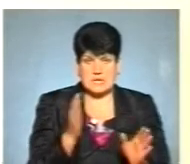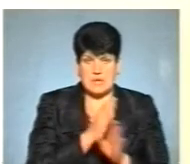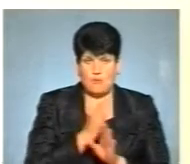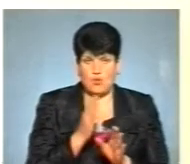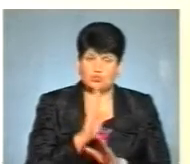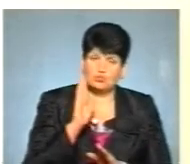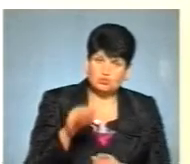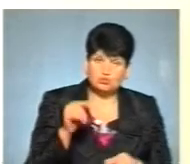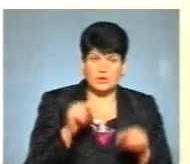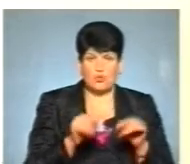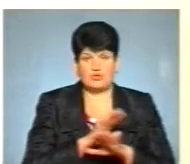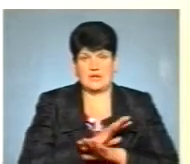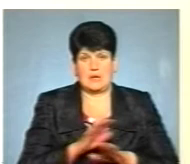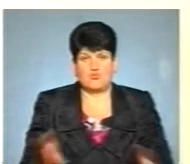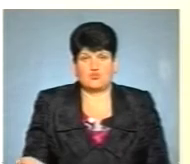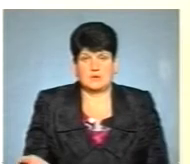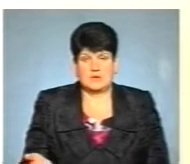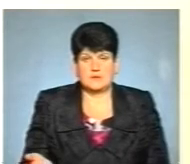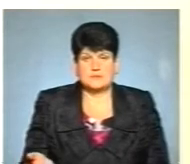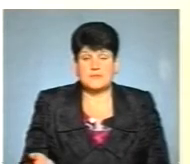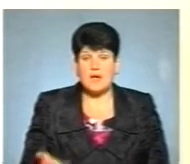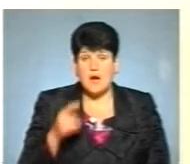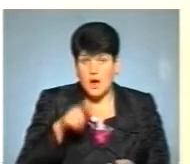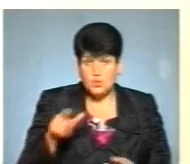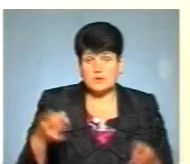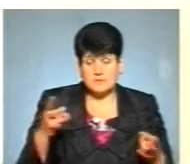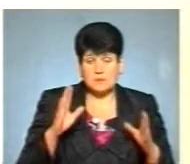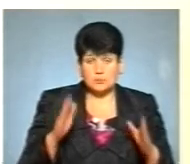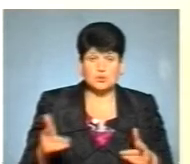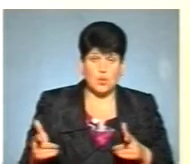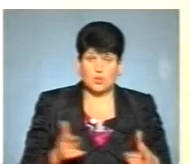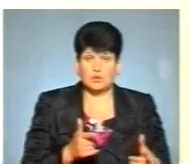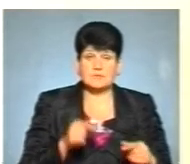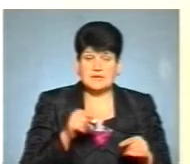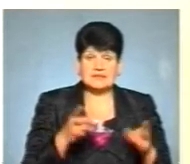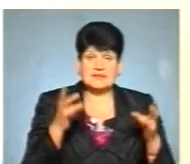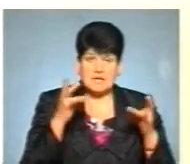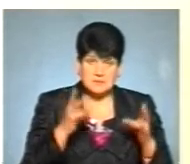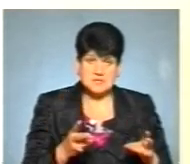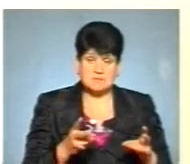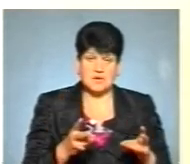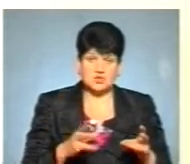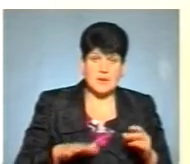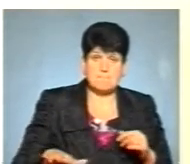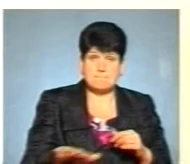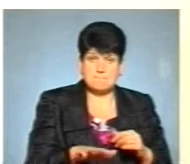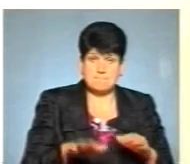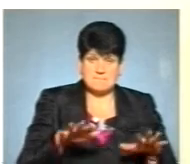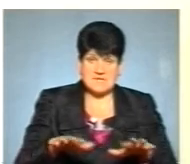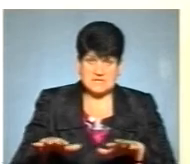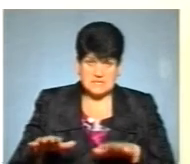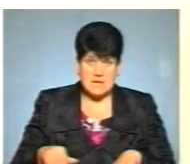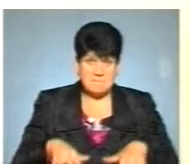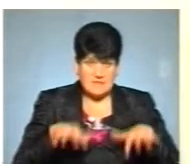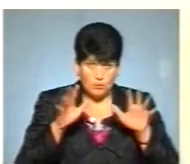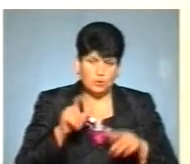буде дощ чи не буде, розумієте? Ну, людям треба бути готовими. Тобто ті небезпечні, потенційно небезпечні місця підтоплення люди